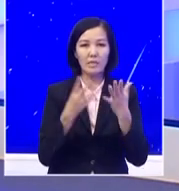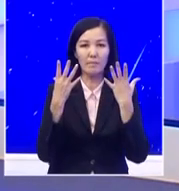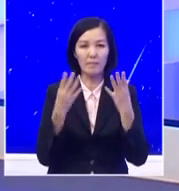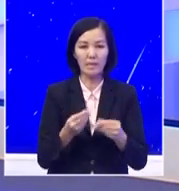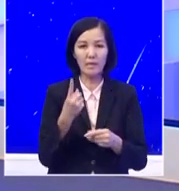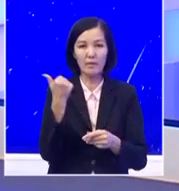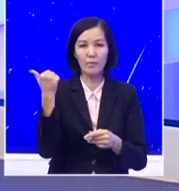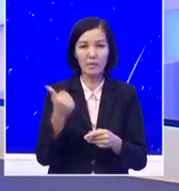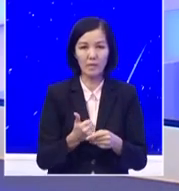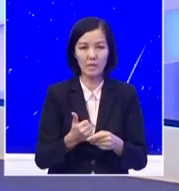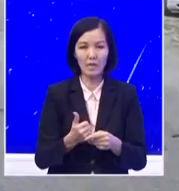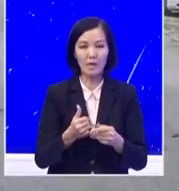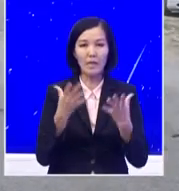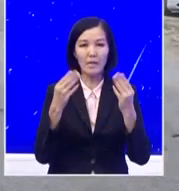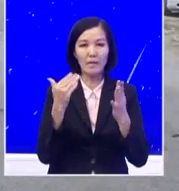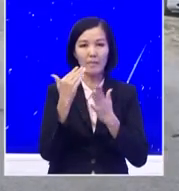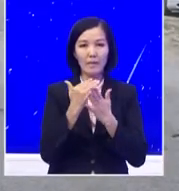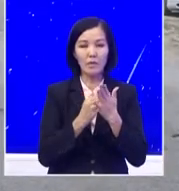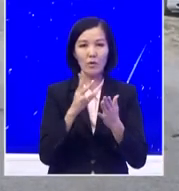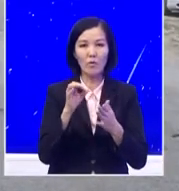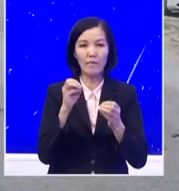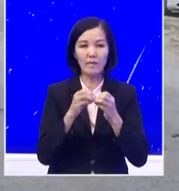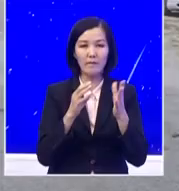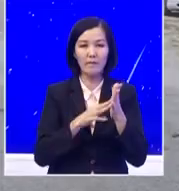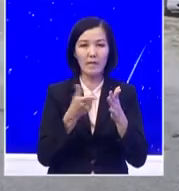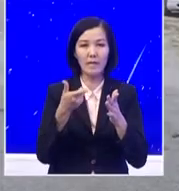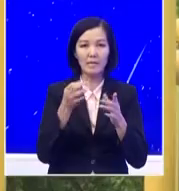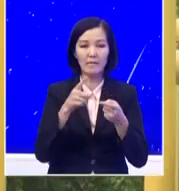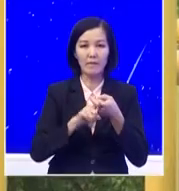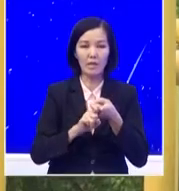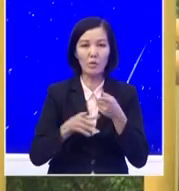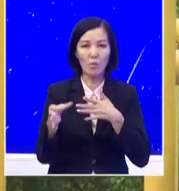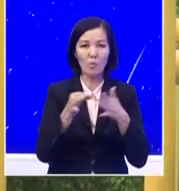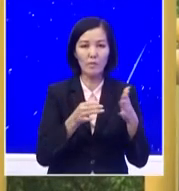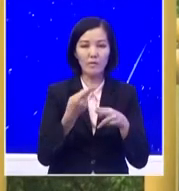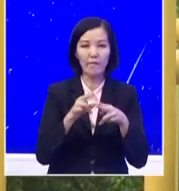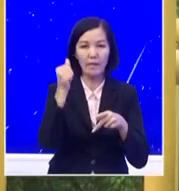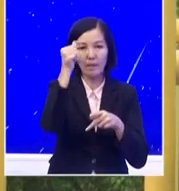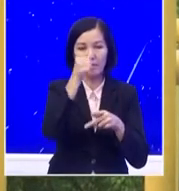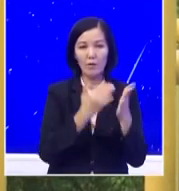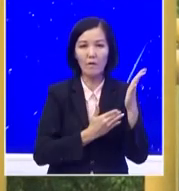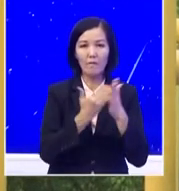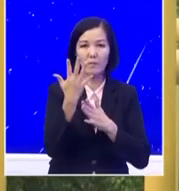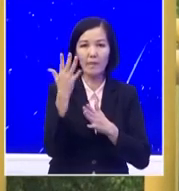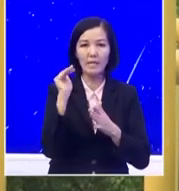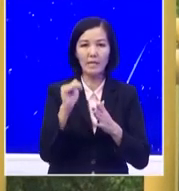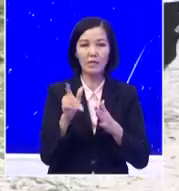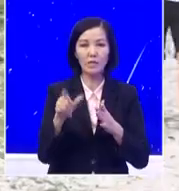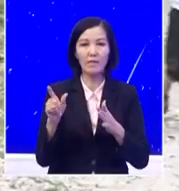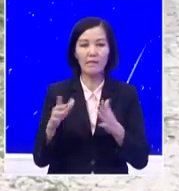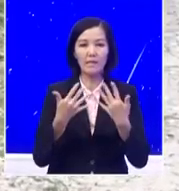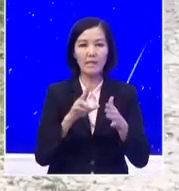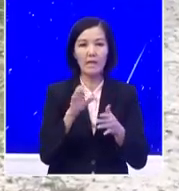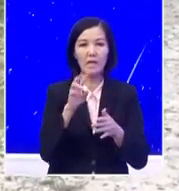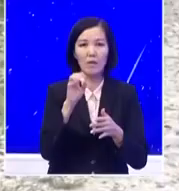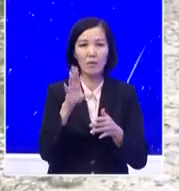На повестке дня ситуация с COVID-19 и газификация области. Уже в этом году свыше 5000 человек села